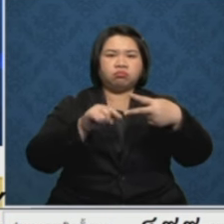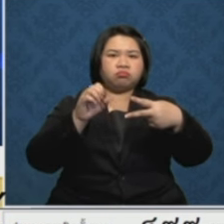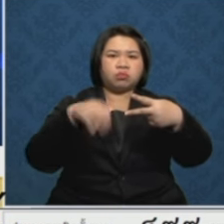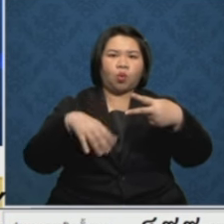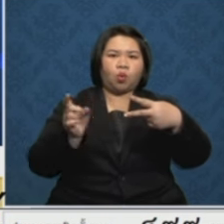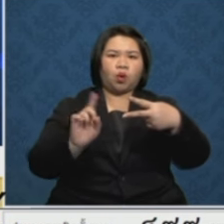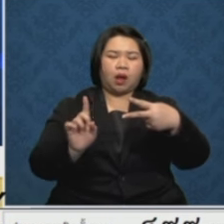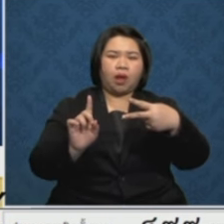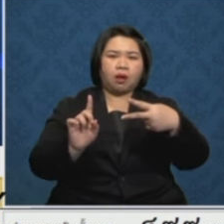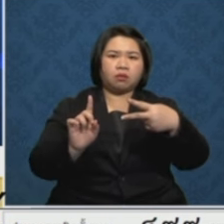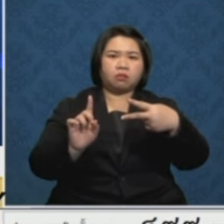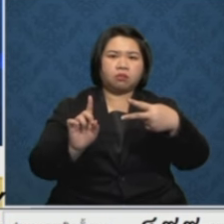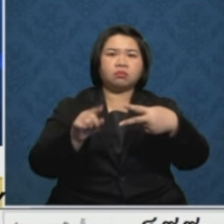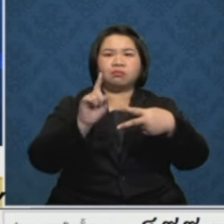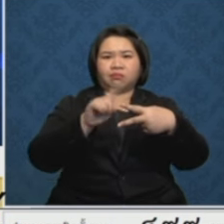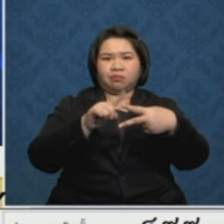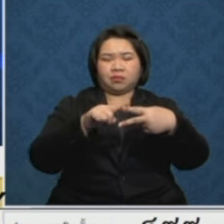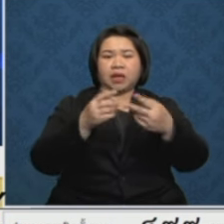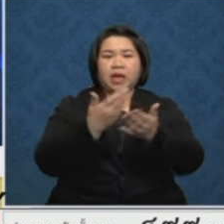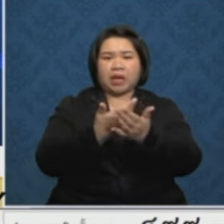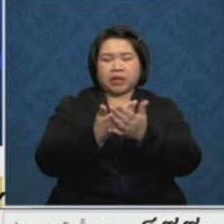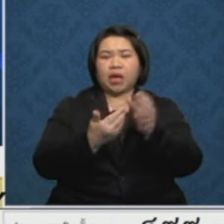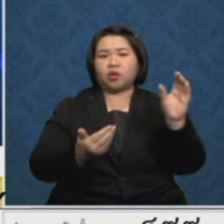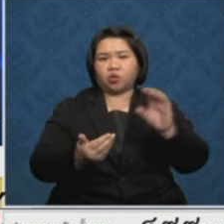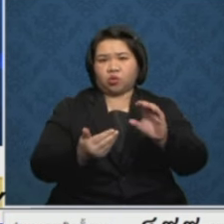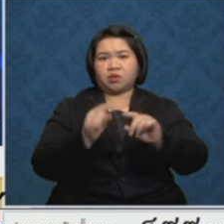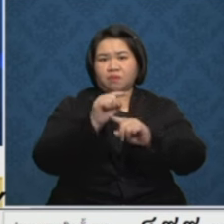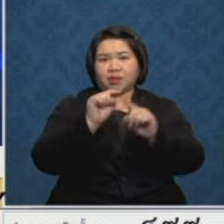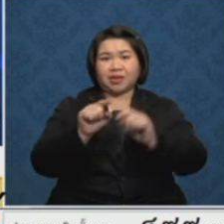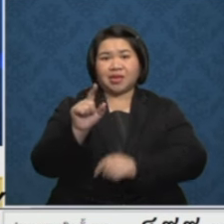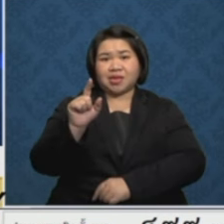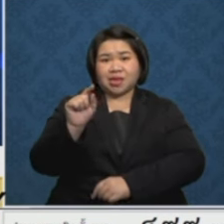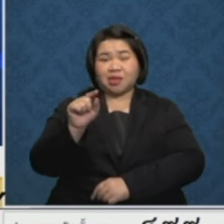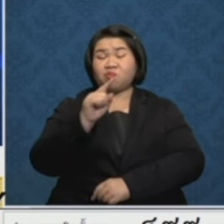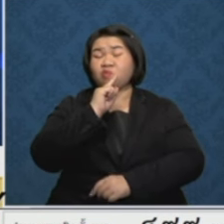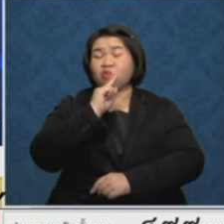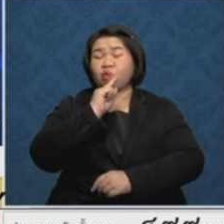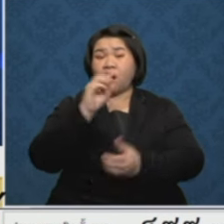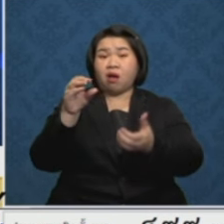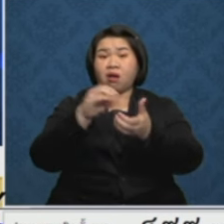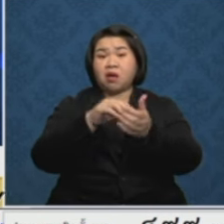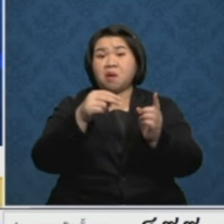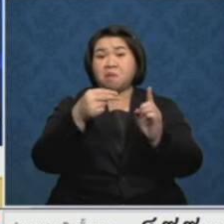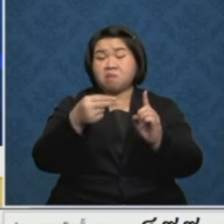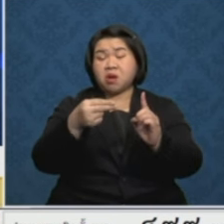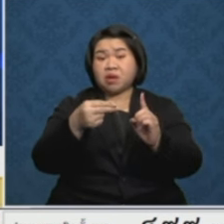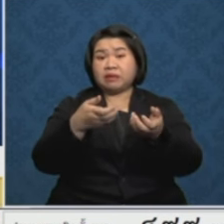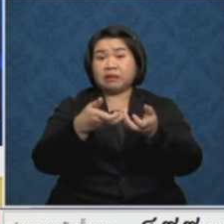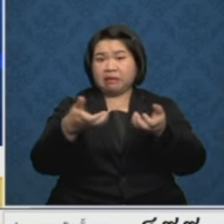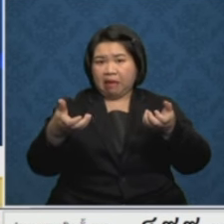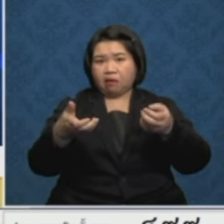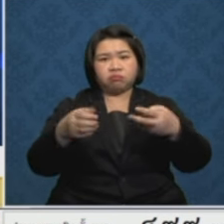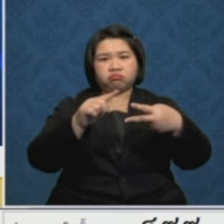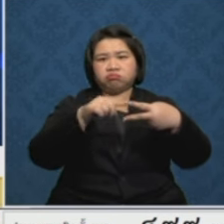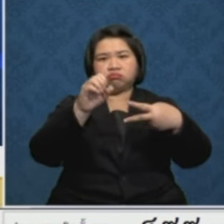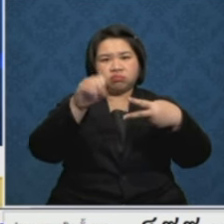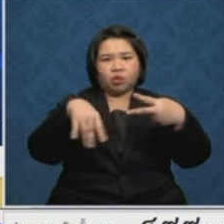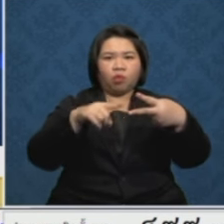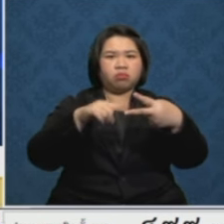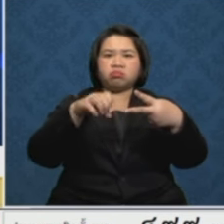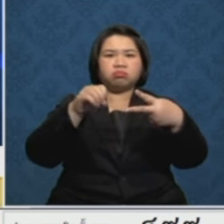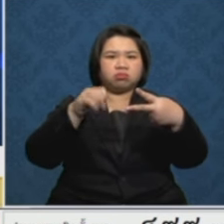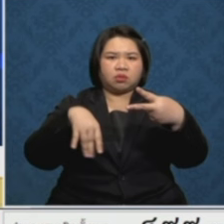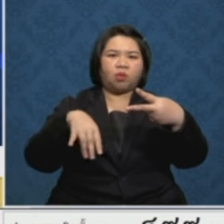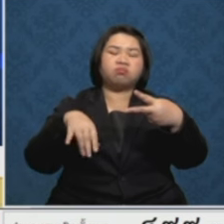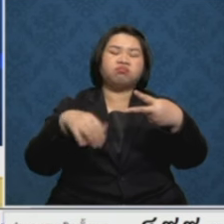ของรายจ่ายลงทุนต้องเกิน 20% นะคะแล้วก็ไม่ผ่านทั้งเกณฑ์ที่2ที่จะต้องมากกว่าการขาดดุลง